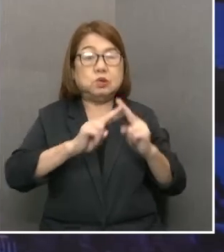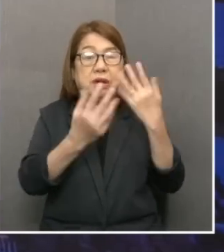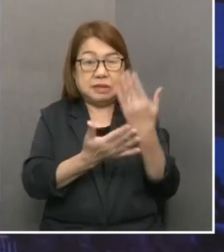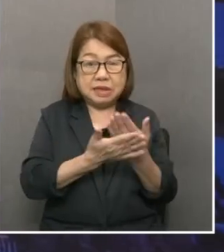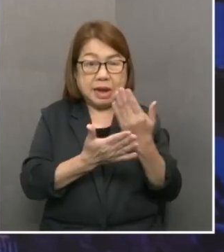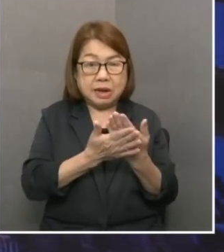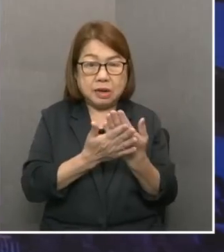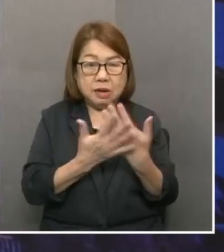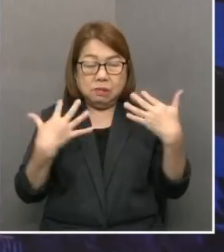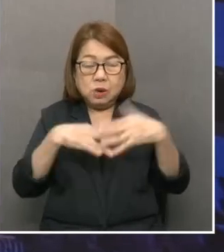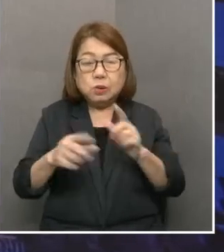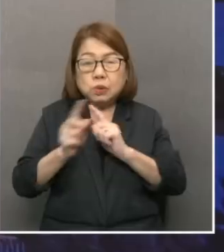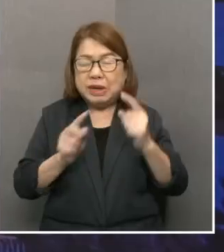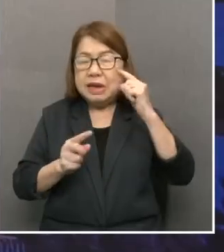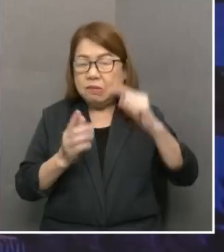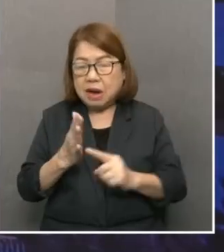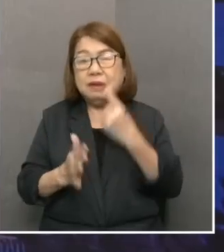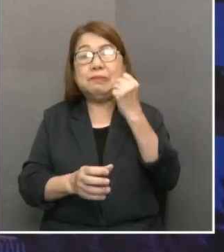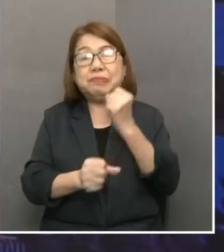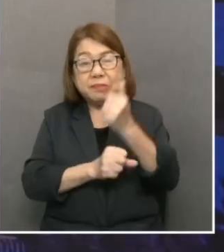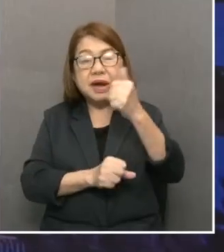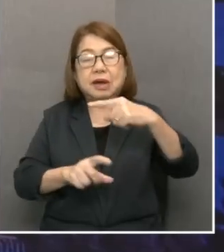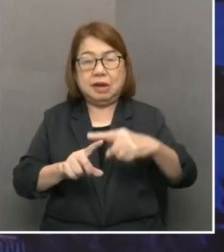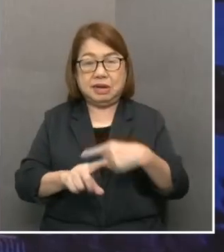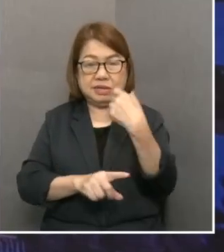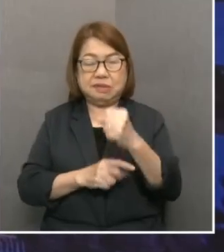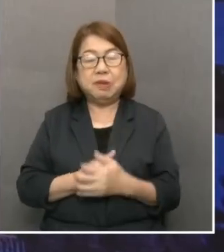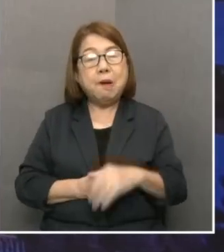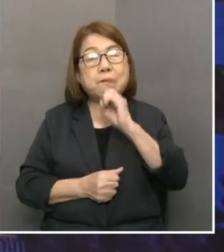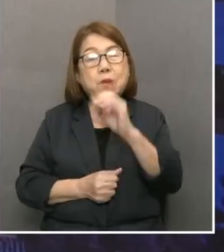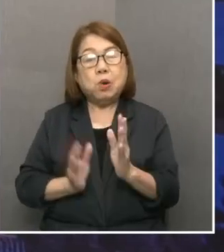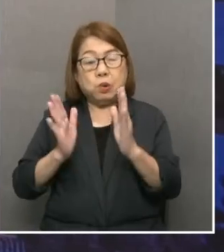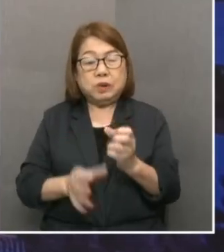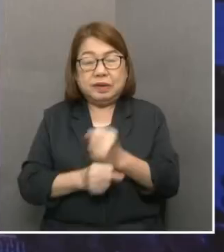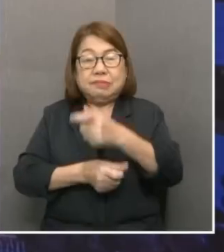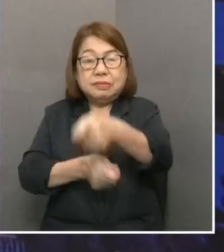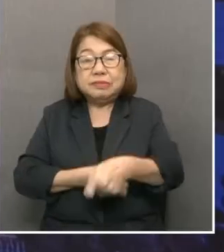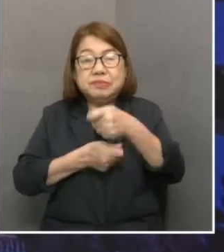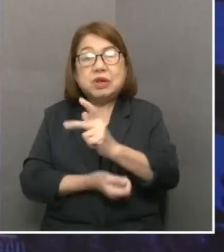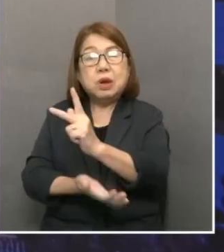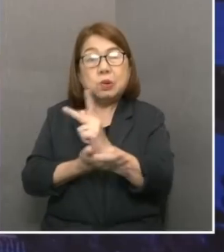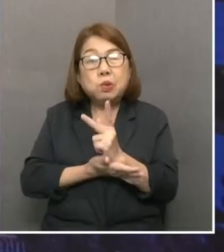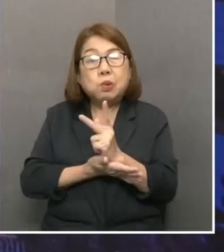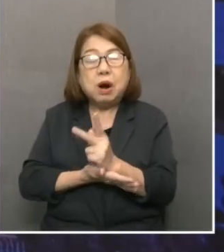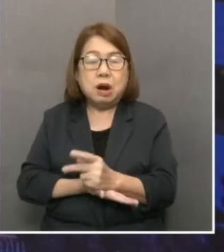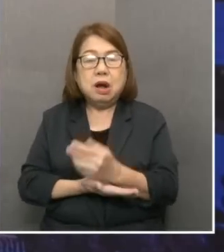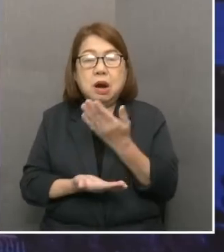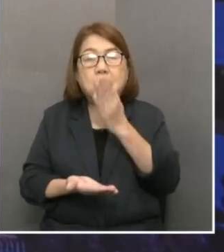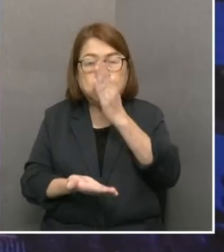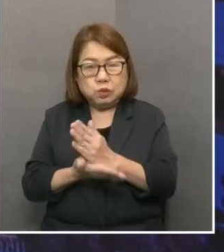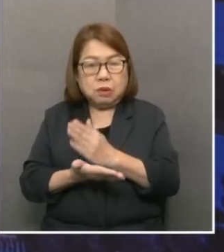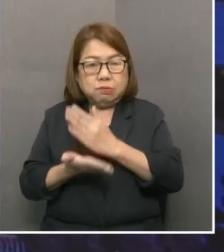ได้ประมาณเดือนตุลาคมนี้นะคะยืนยันว่าการพักหนี้เกษตรกรนั้นจะพักหนี้ทั้งต้นและดอกเลยโอ้โหพี่น้อง